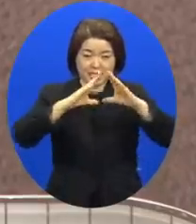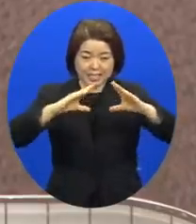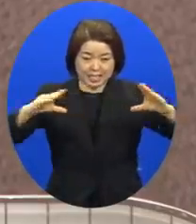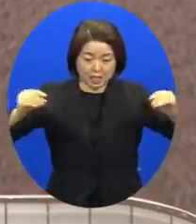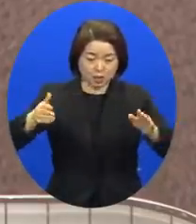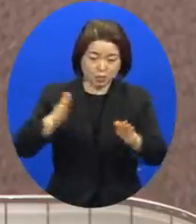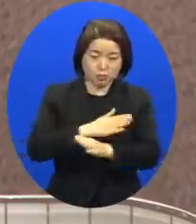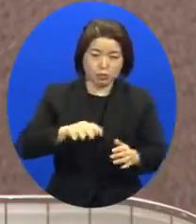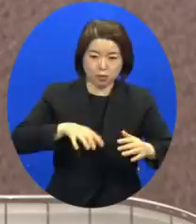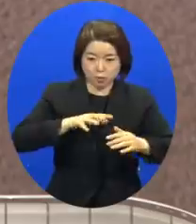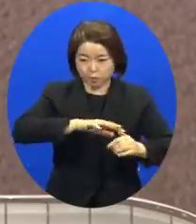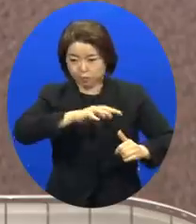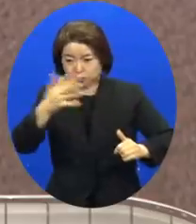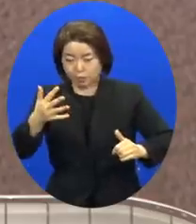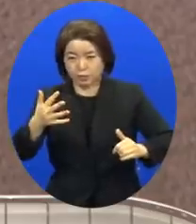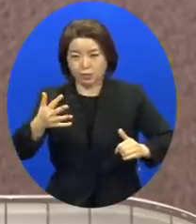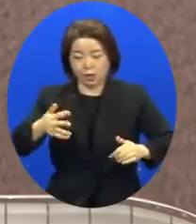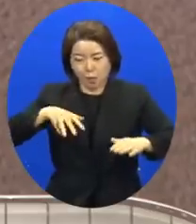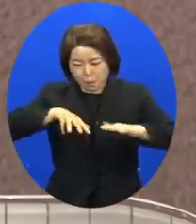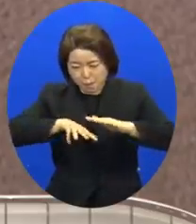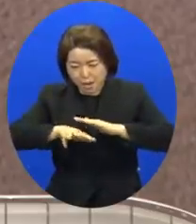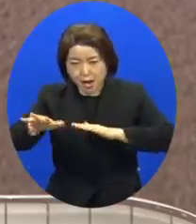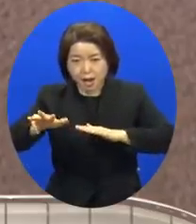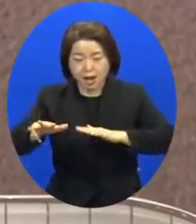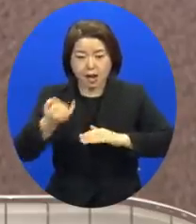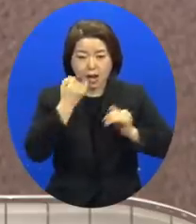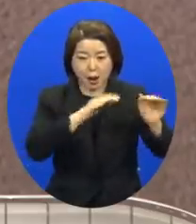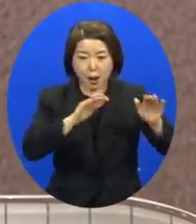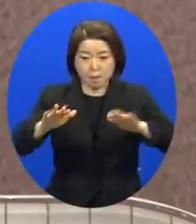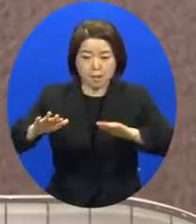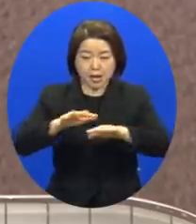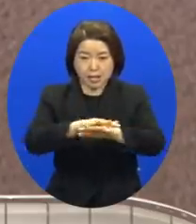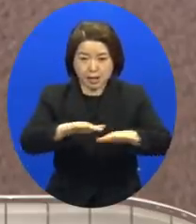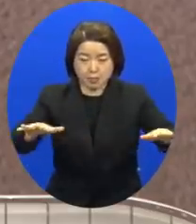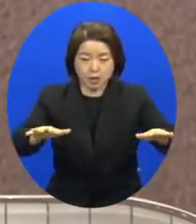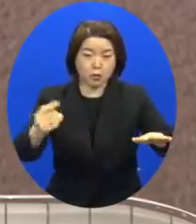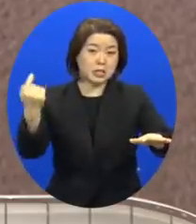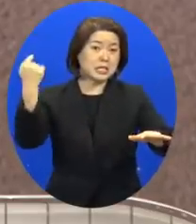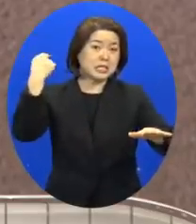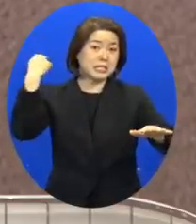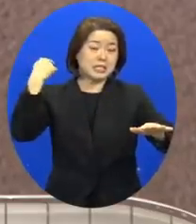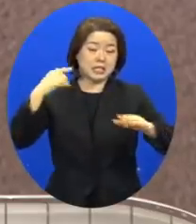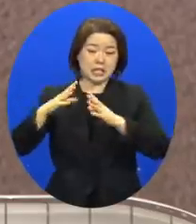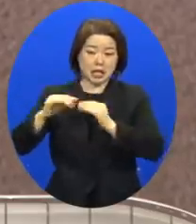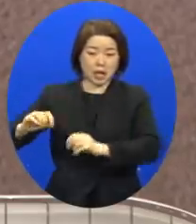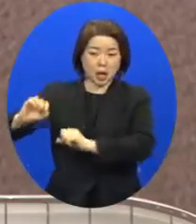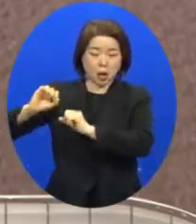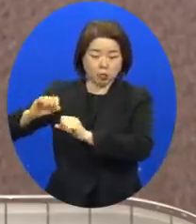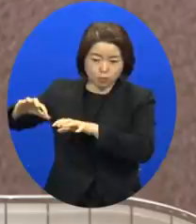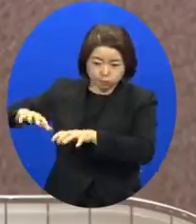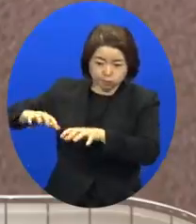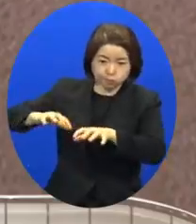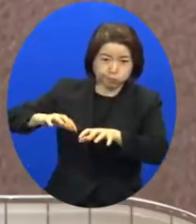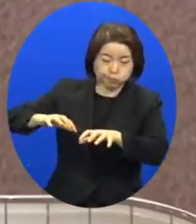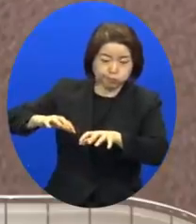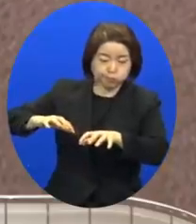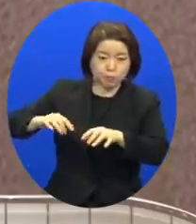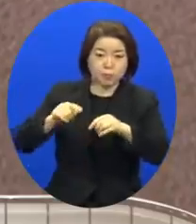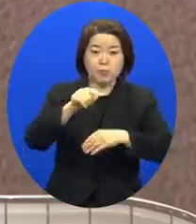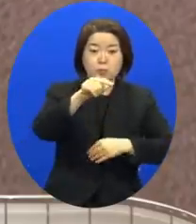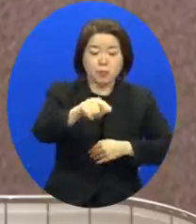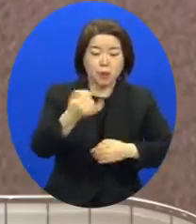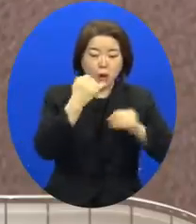홍해 바다 까지 같습니다 앞에 바다가 있고 뒤에는 애굽 군대가 밀려들어오는 절대 절체절명 에